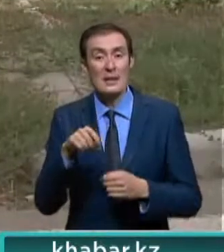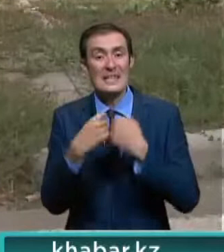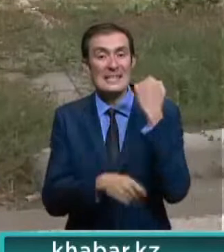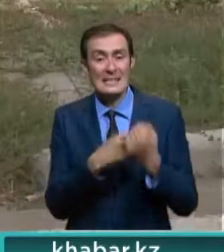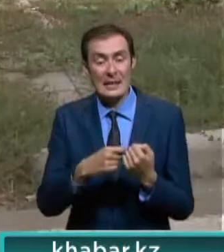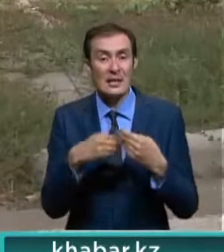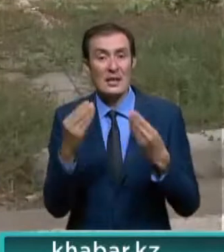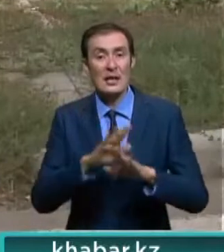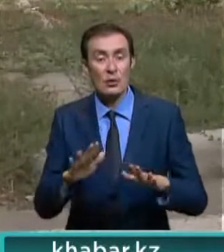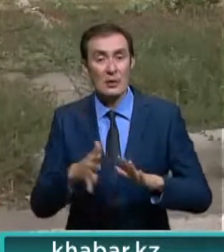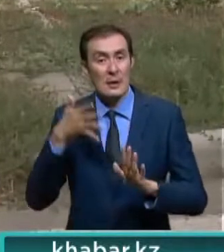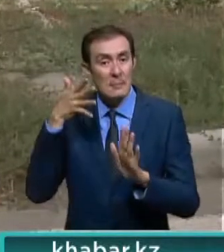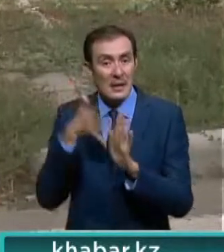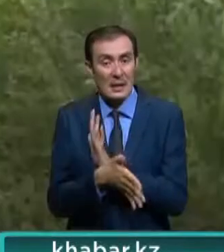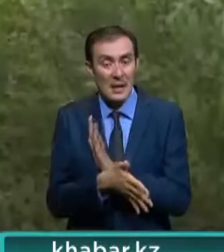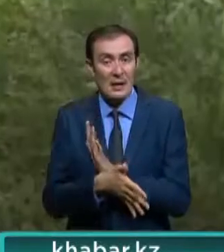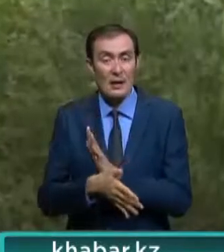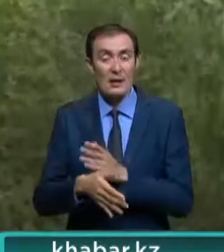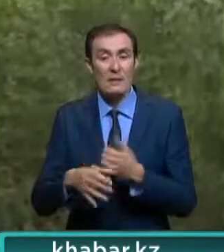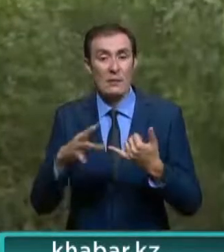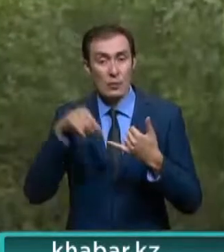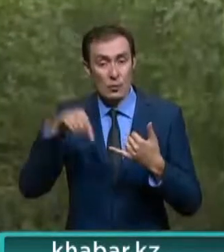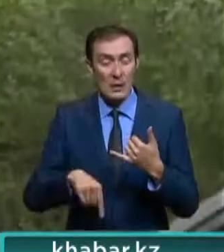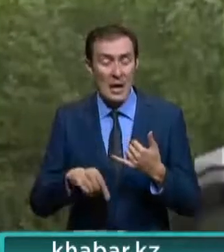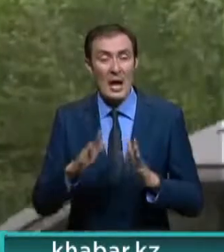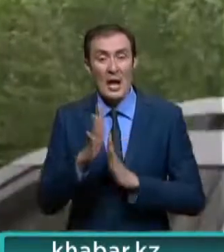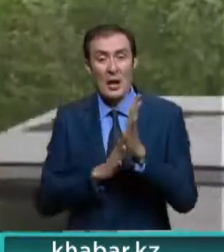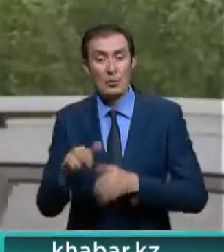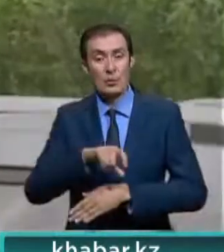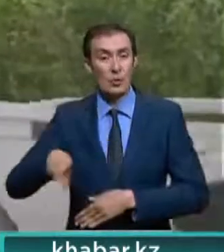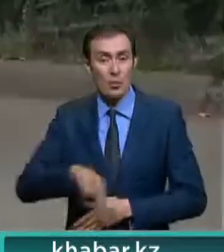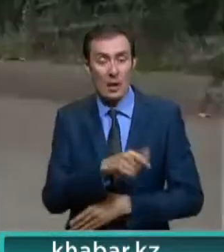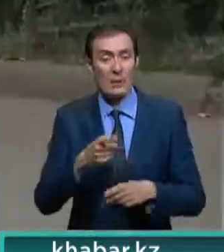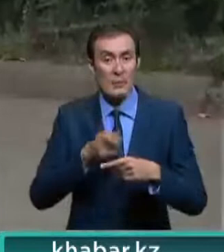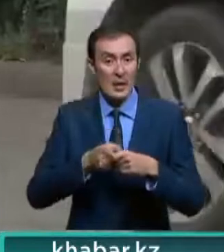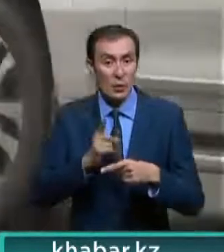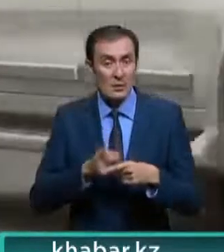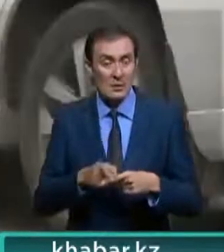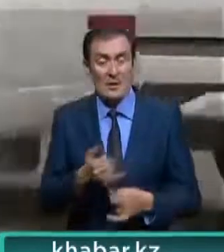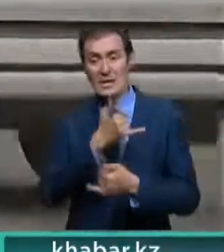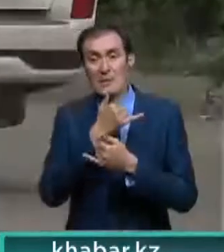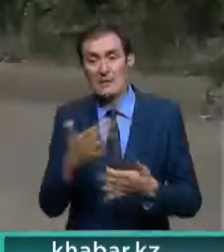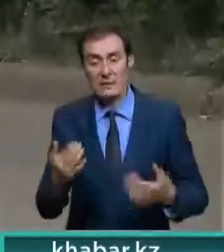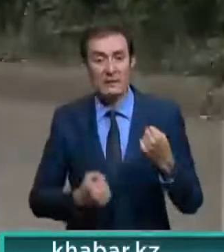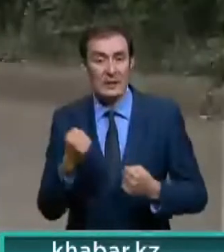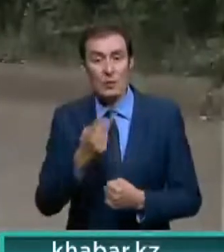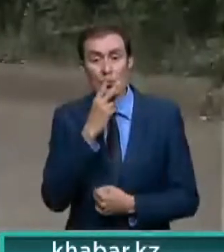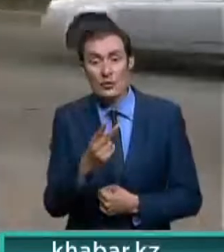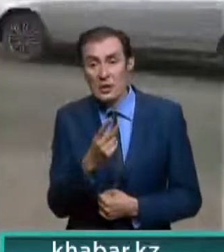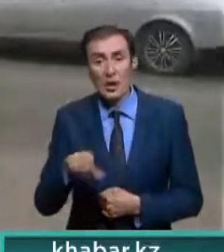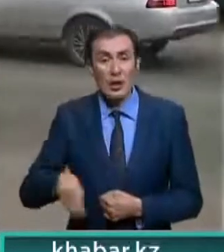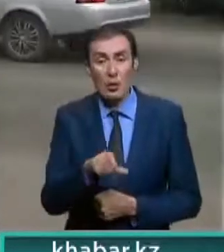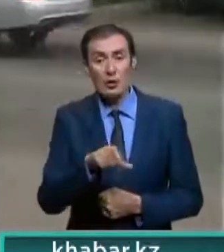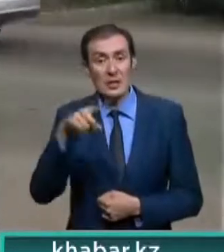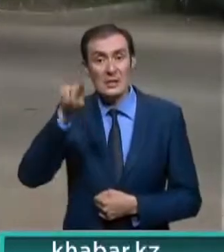не дает корням проникать в грунт. А заросшие бурьяном тротуары у перекрестков порой не позволяют водителям рассмотреть дорожные